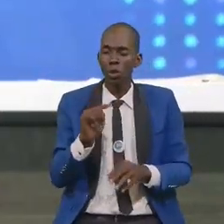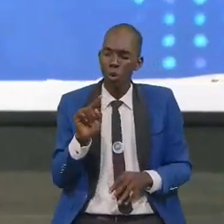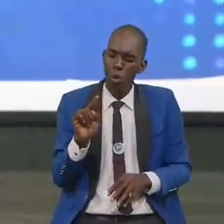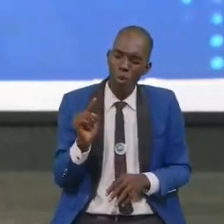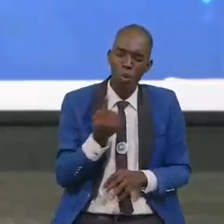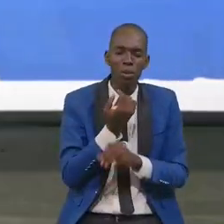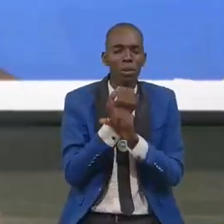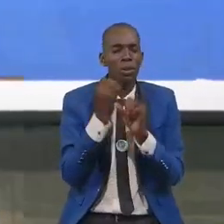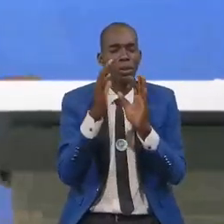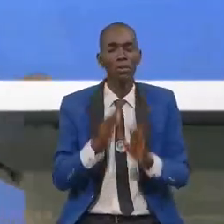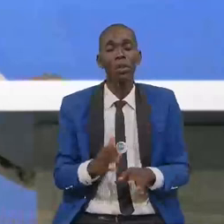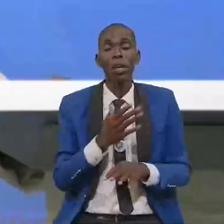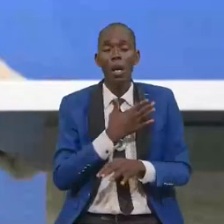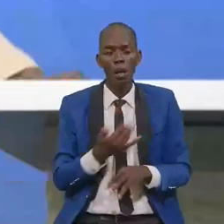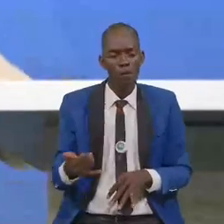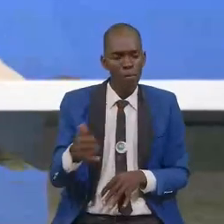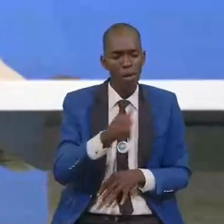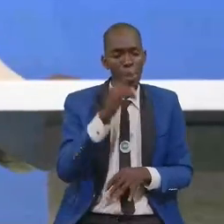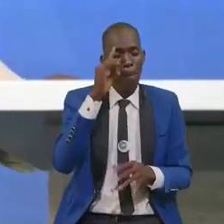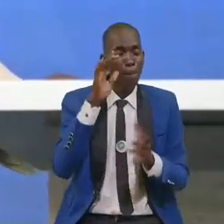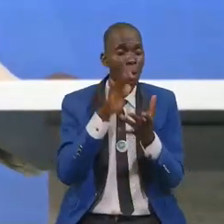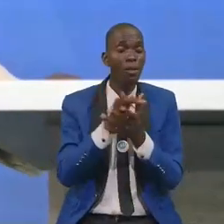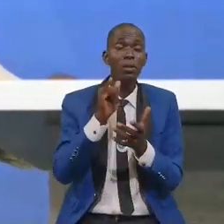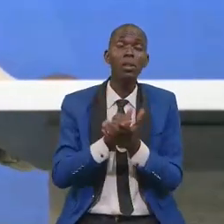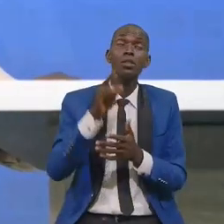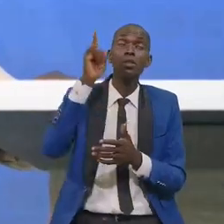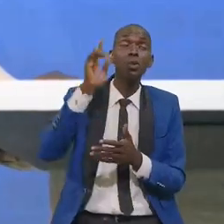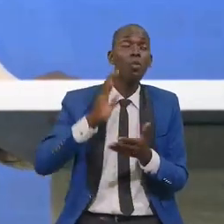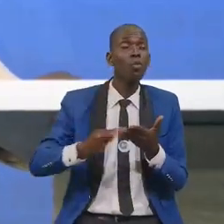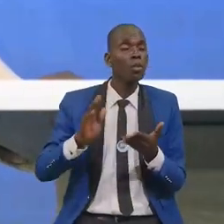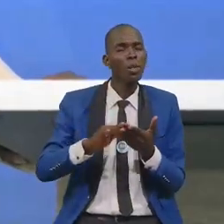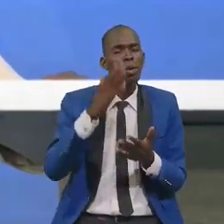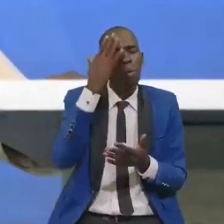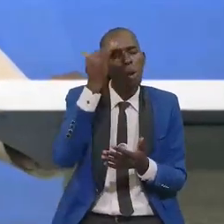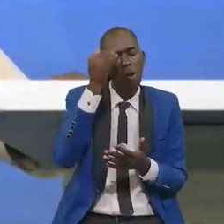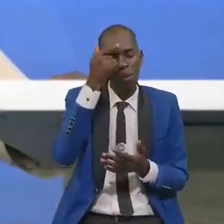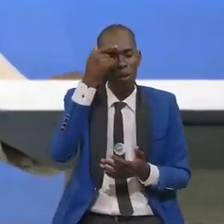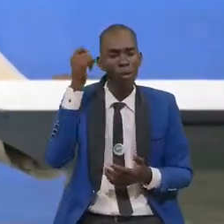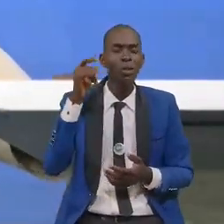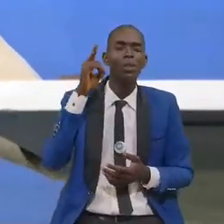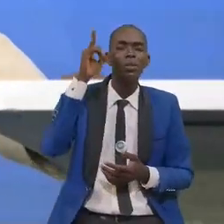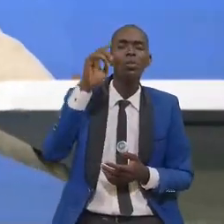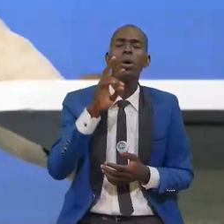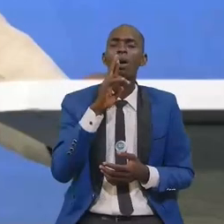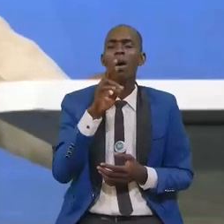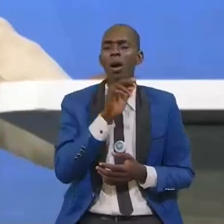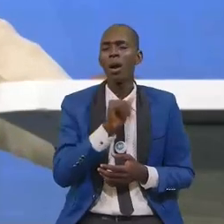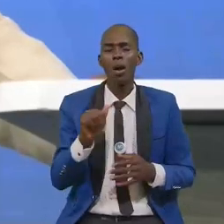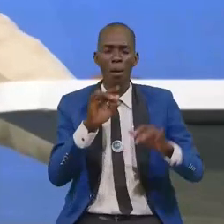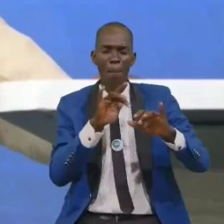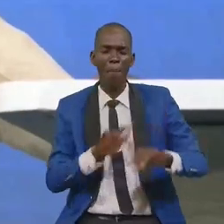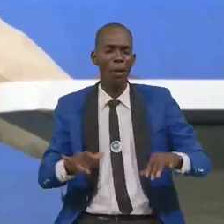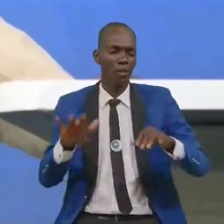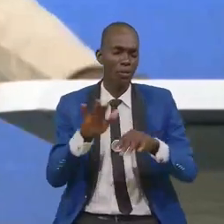et il croit que tu vas pardonner parce que tu es un Dieu